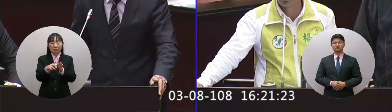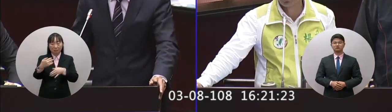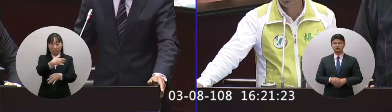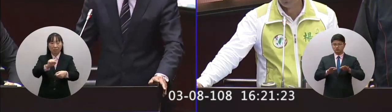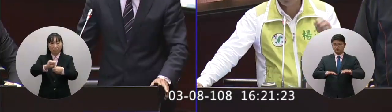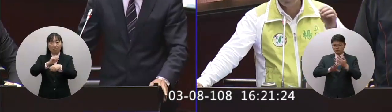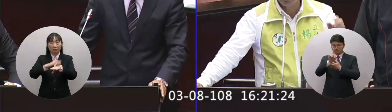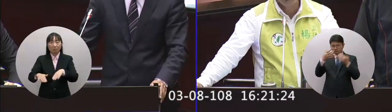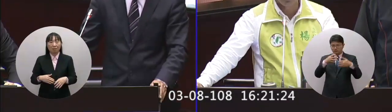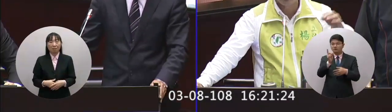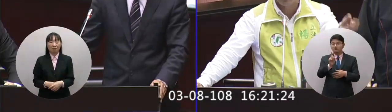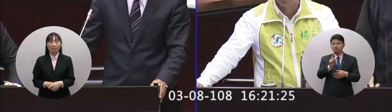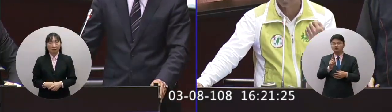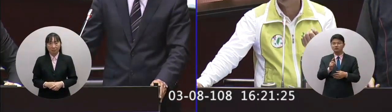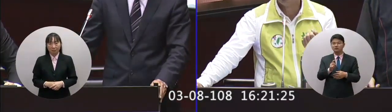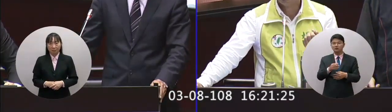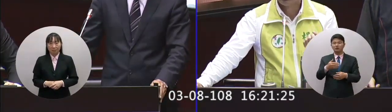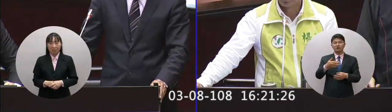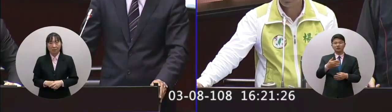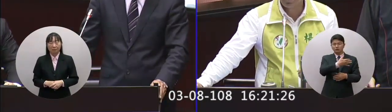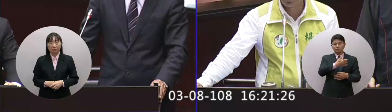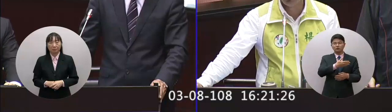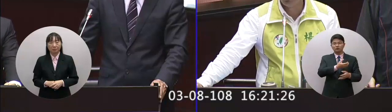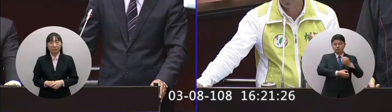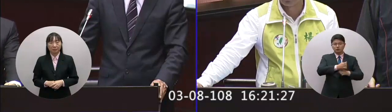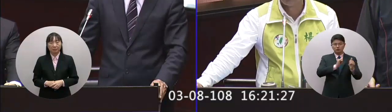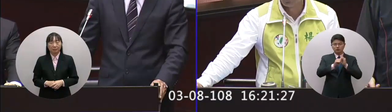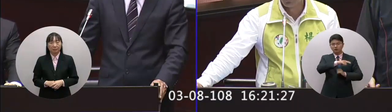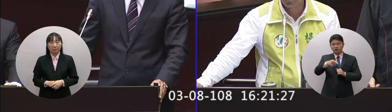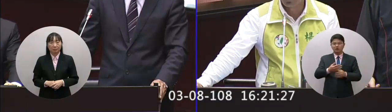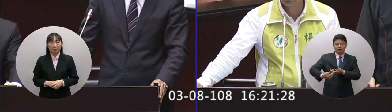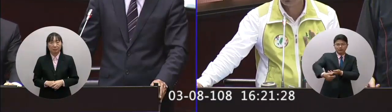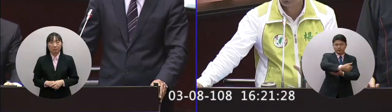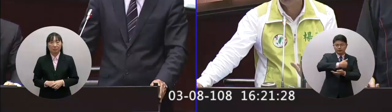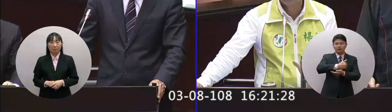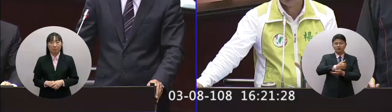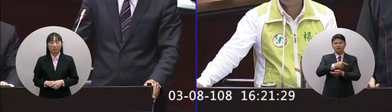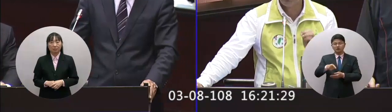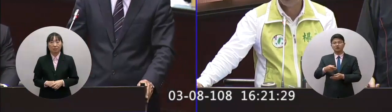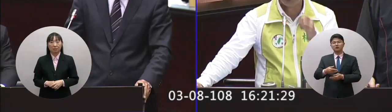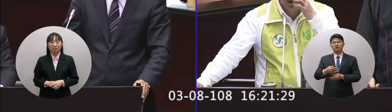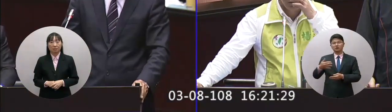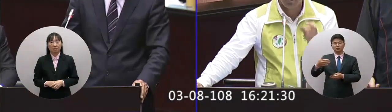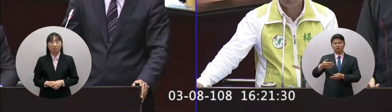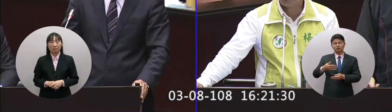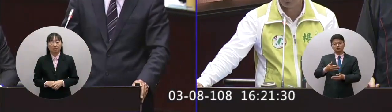还有一个问题，就是我们一面在打捞，可是因为渔网的回收制度